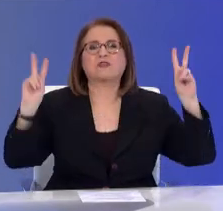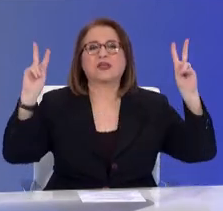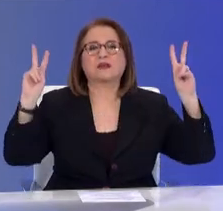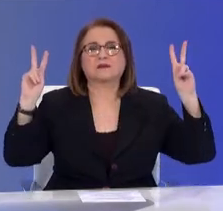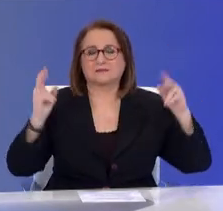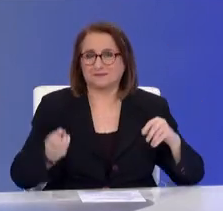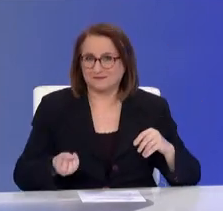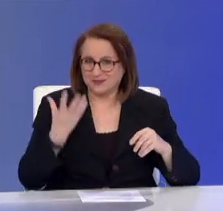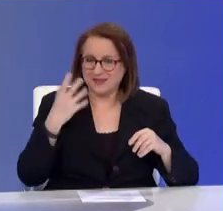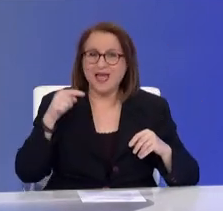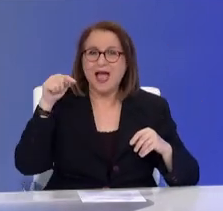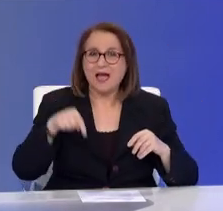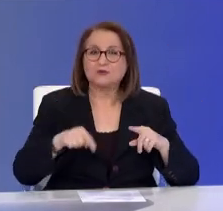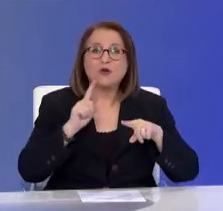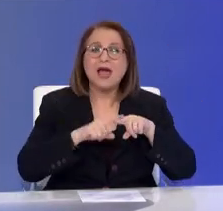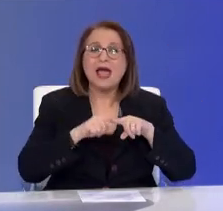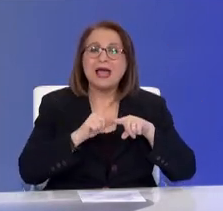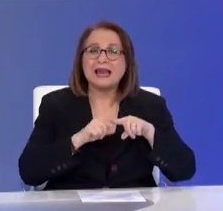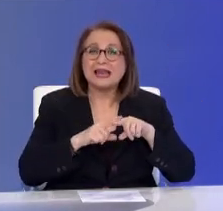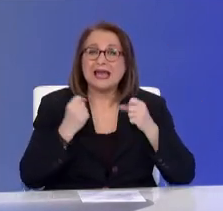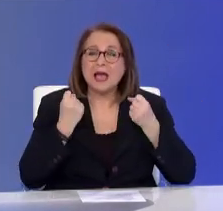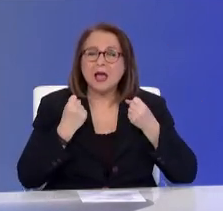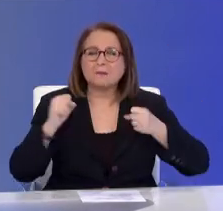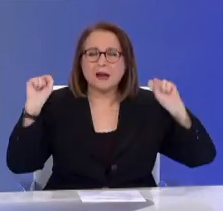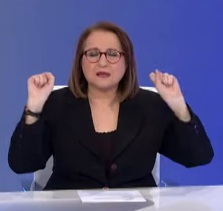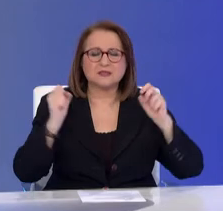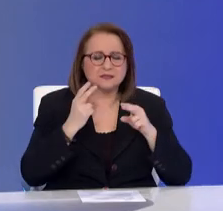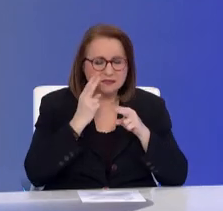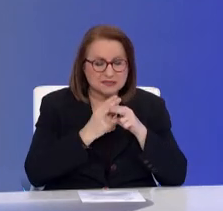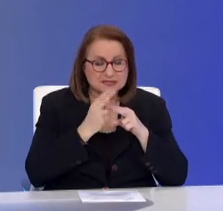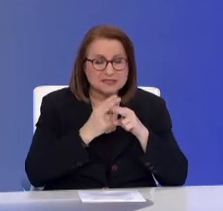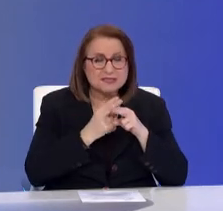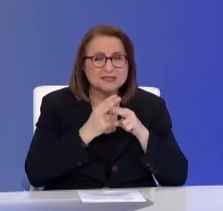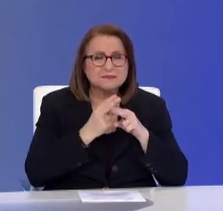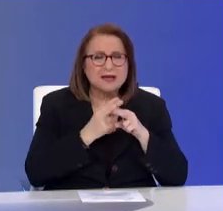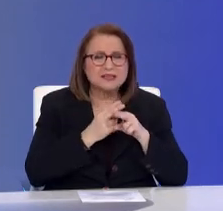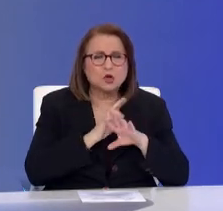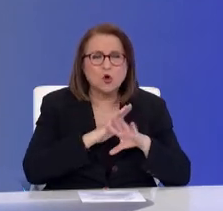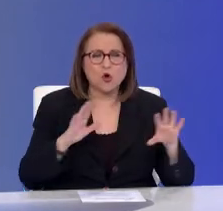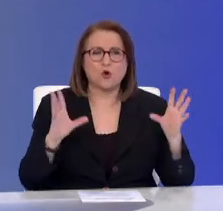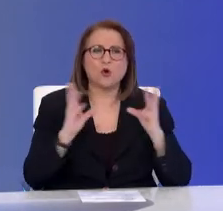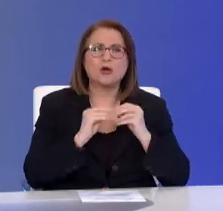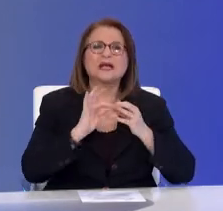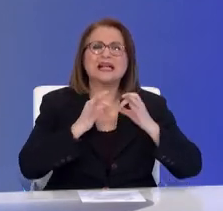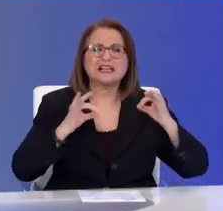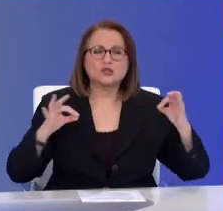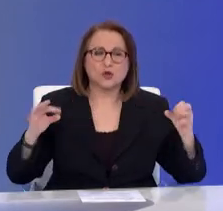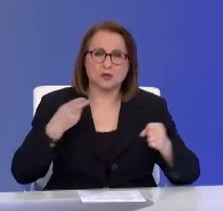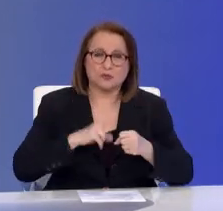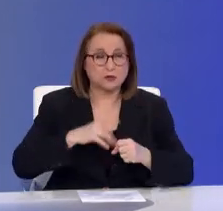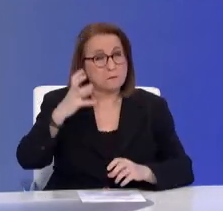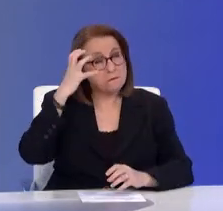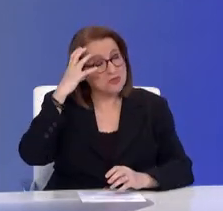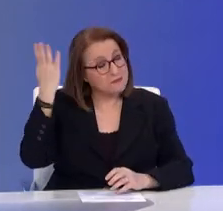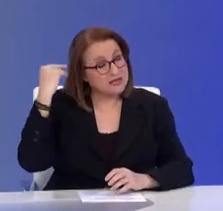είναι ένα κεφάλαιο σημαντικό στην ιστορία του κράτους μας. Ελευθερία ή θάνατος